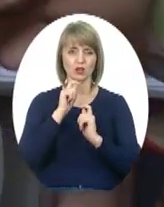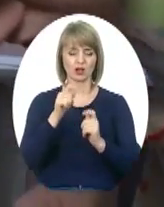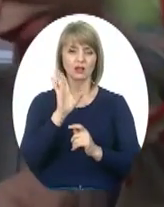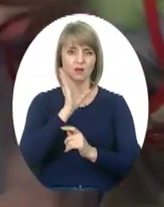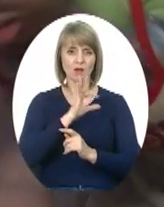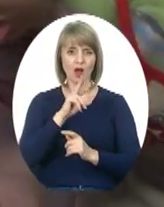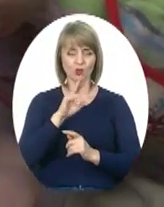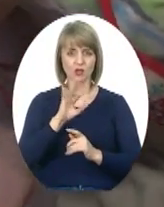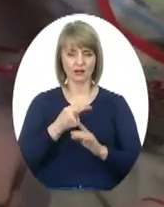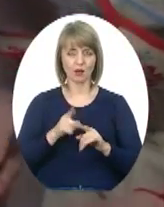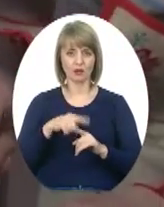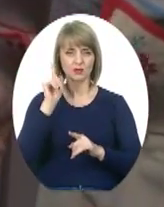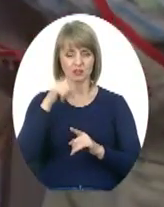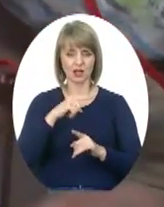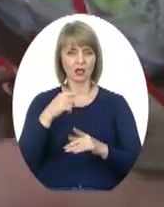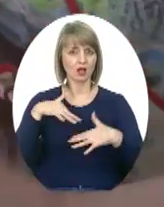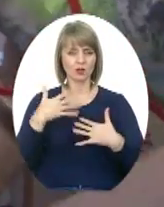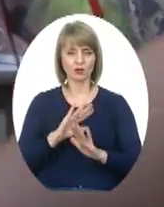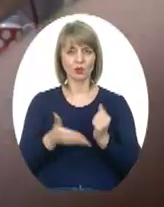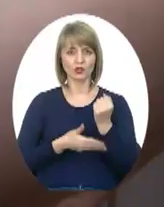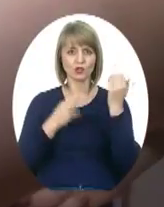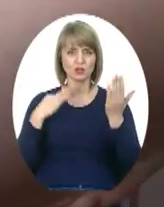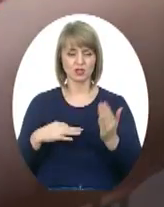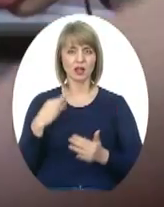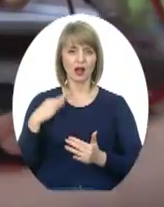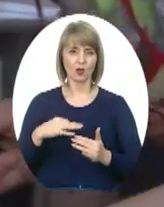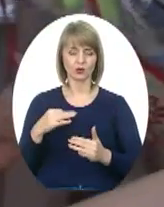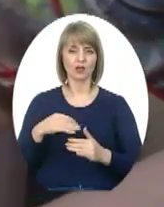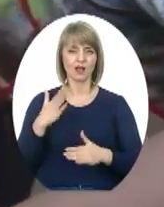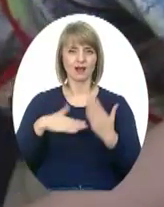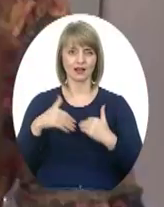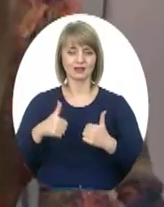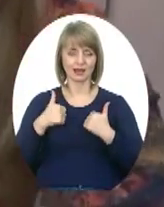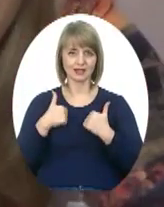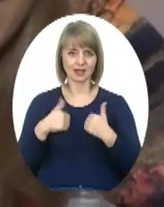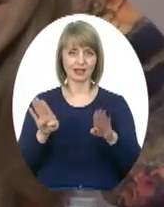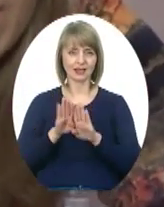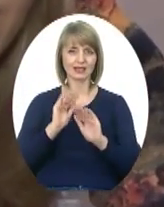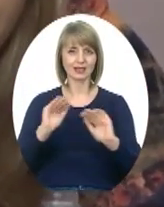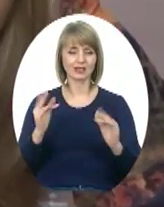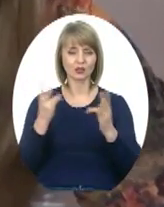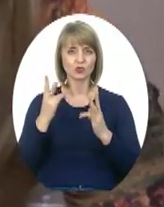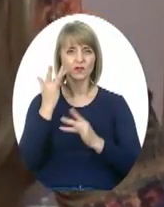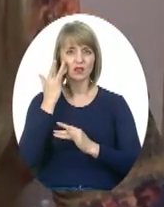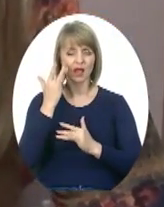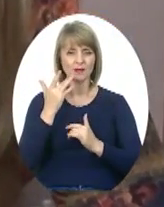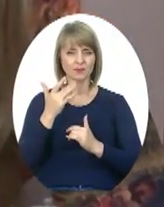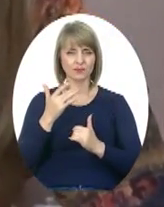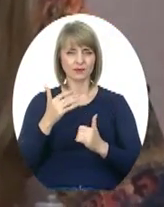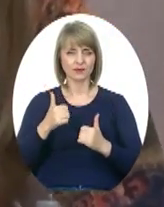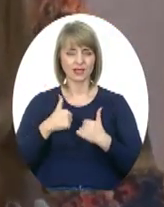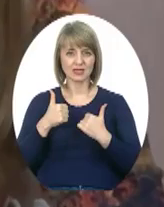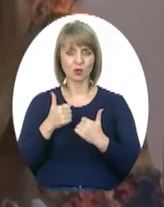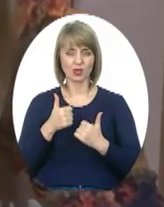награда. Мама Оксана об этом знает, не устает поддерживать сына, а он рад стараться. Таких деток нужно всегда как